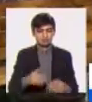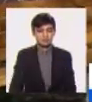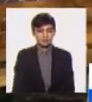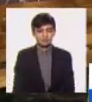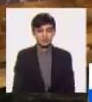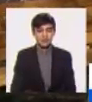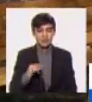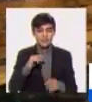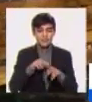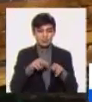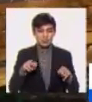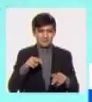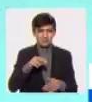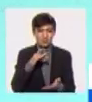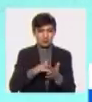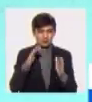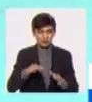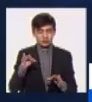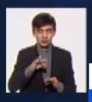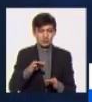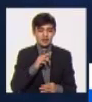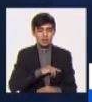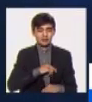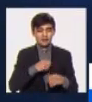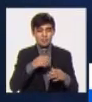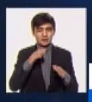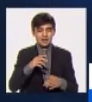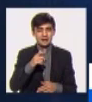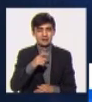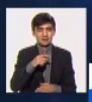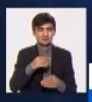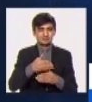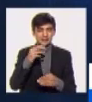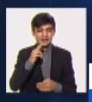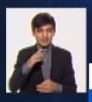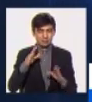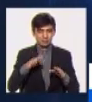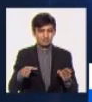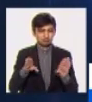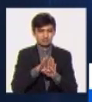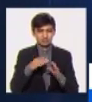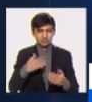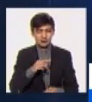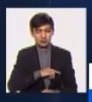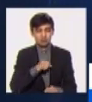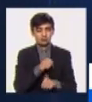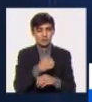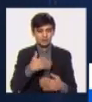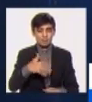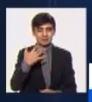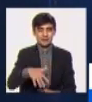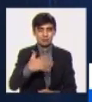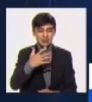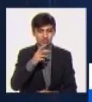Қазір Петропавл қаласының әлеуметтік бағдарламалар мен жұмыспен қамту бөлімінің ғимараты карантинге жабылып, жұмысы тоқтатылды. 55 қызметкер түгелімен